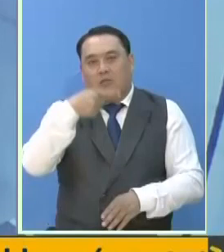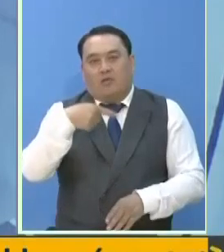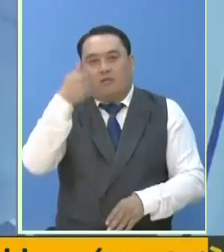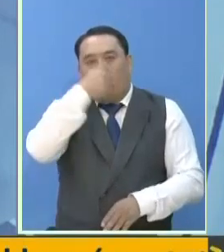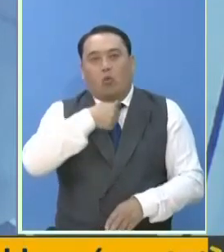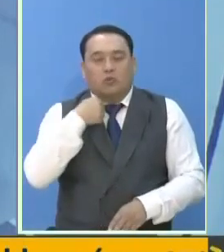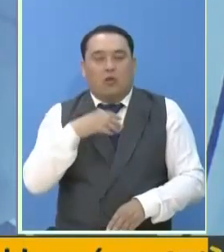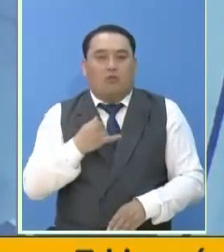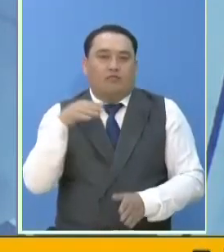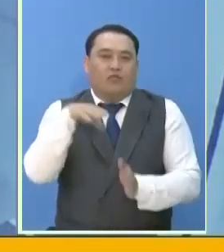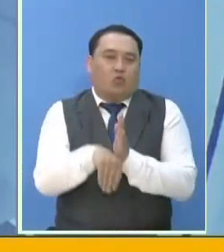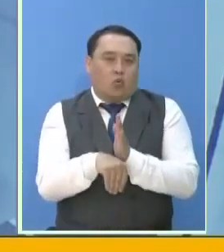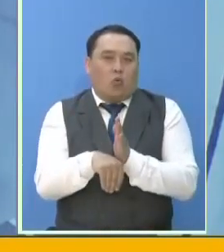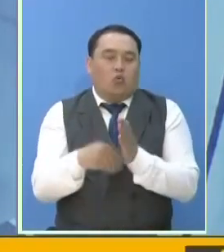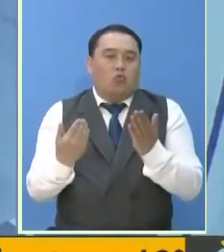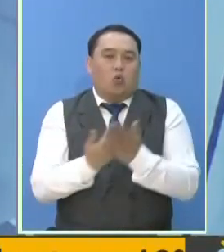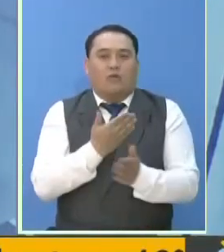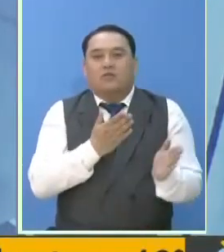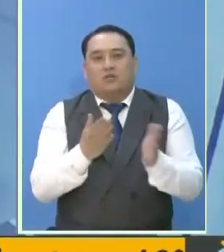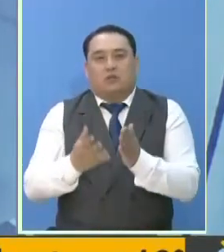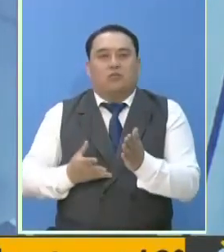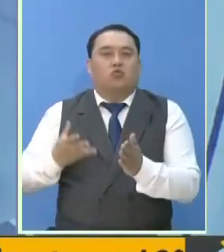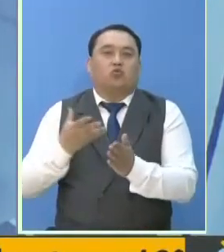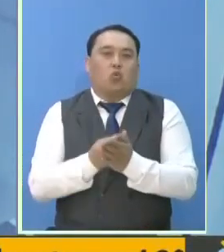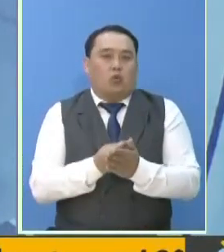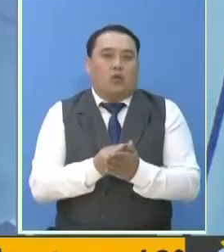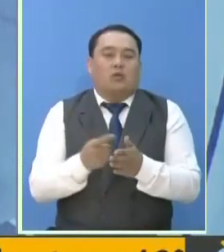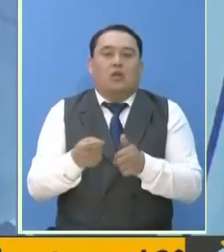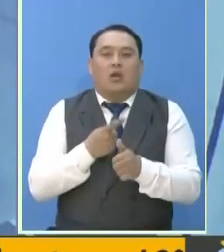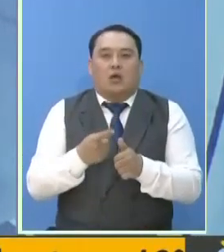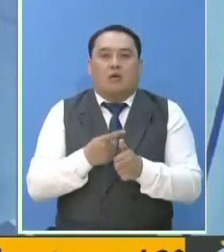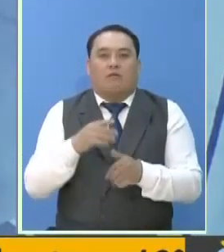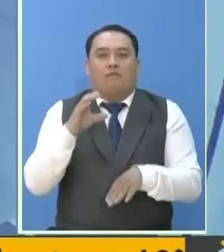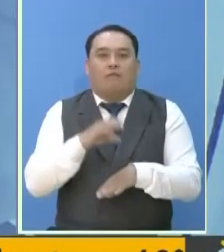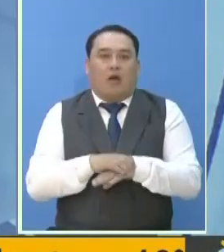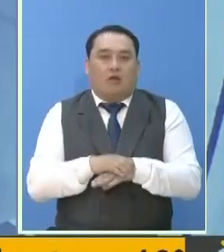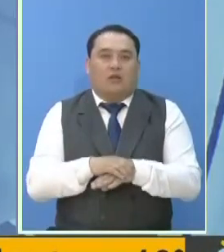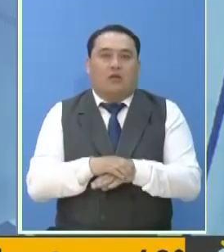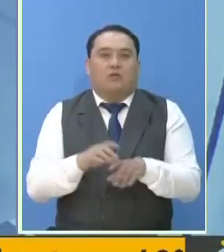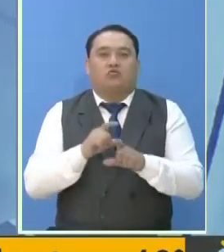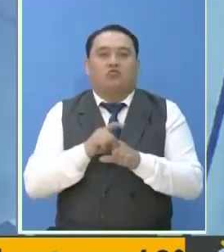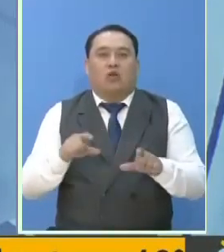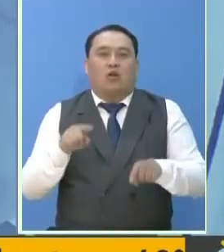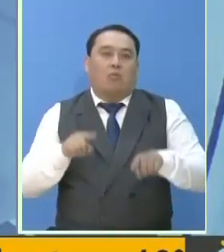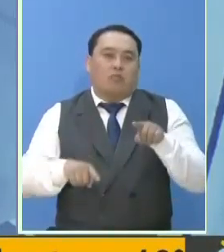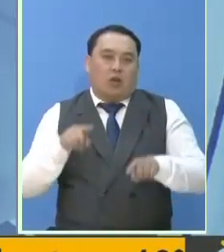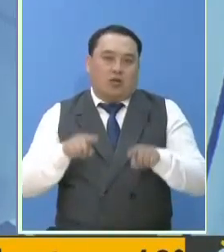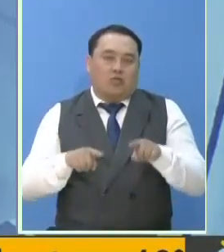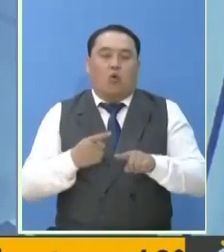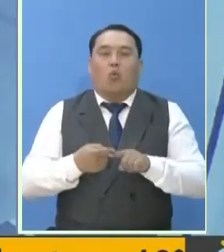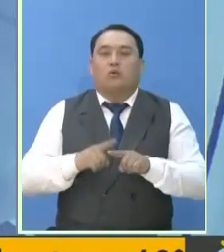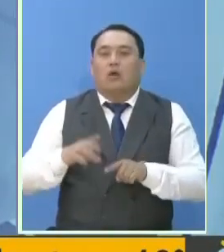года, внедрение новой системы оплаты труда, которая называется факторно-бальная шкала. Хочу отметить,